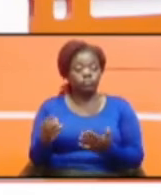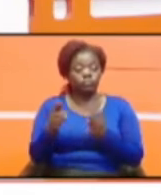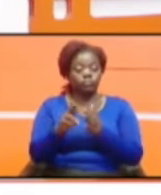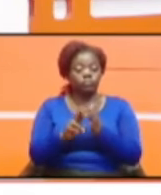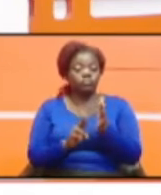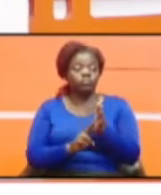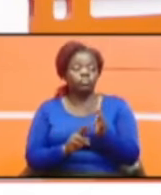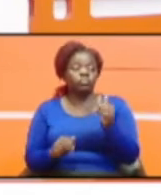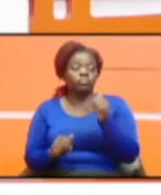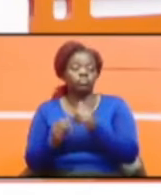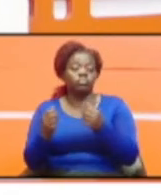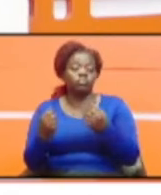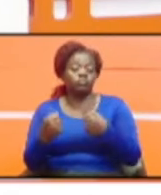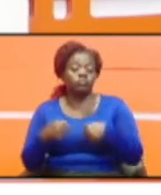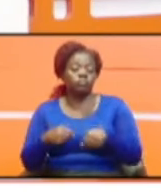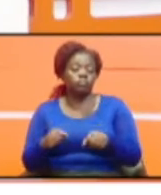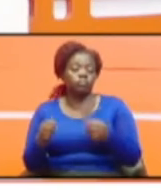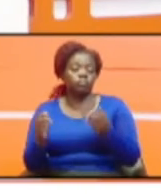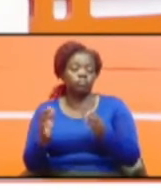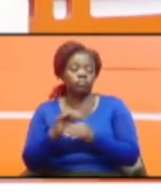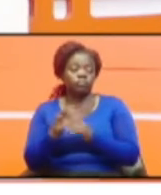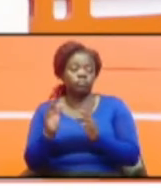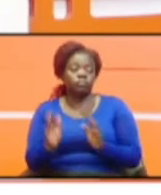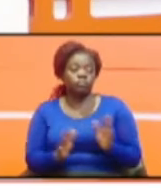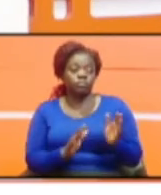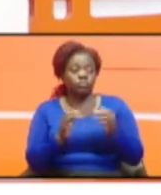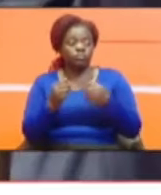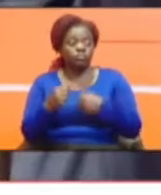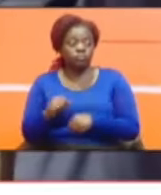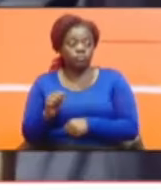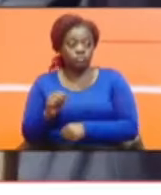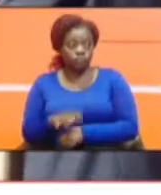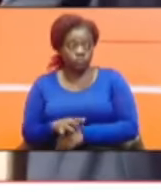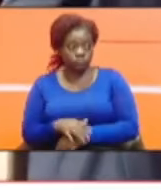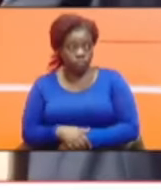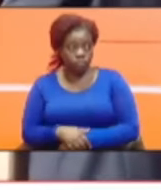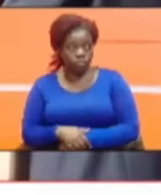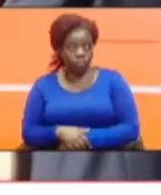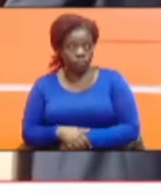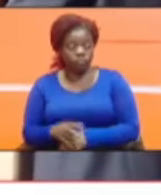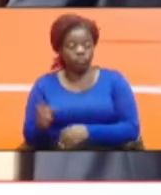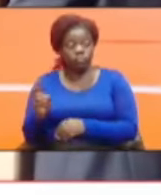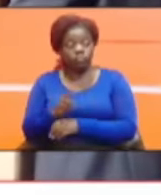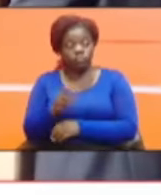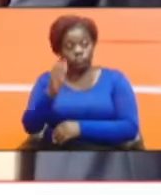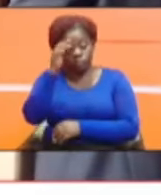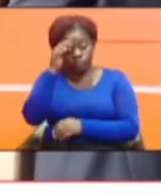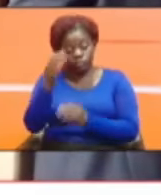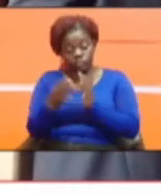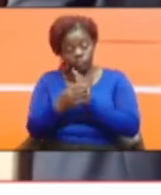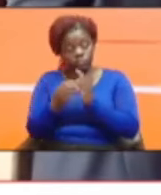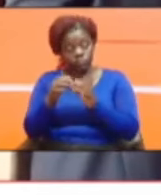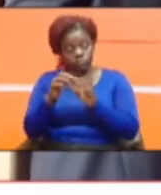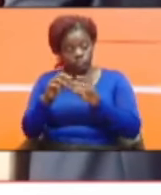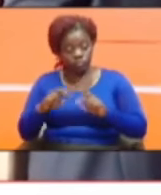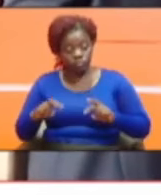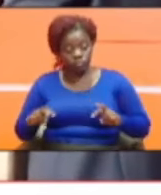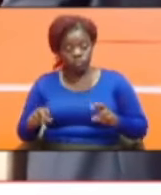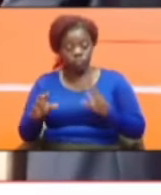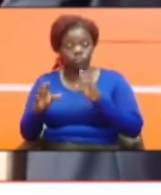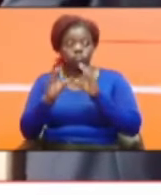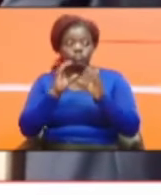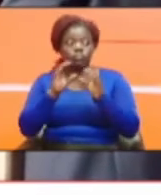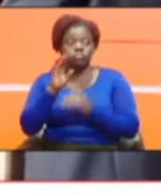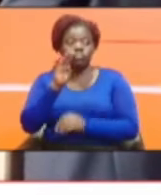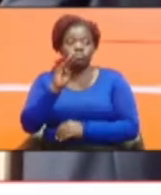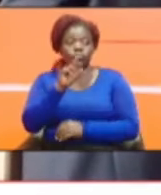abawawabirwa ge bakola nga bakuba plan ey'okukola kino. Mbega wa polisi era nga mukugu mukunoonyereza ku by'empuliziganya biro ndya